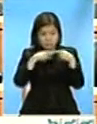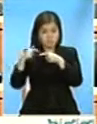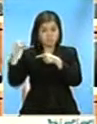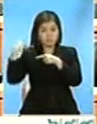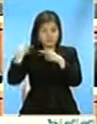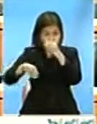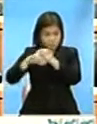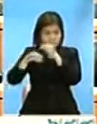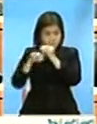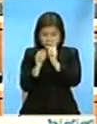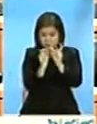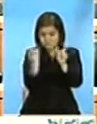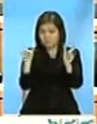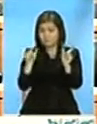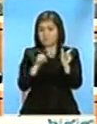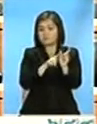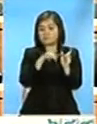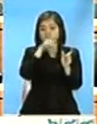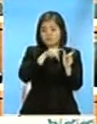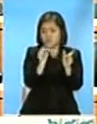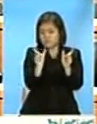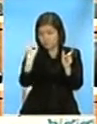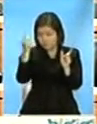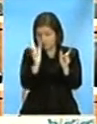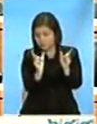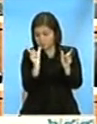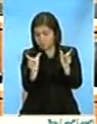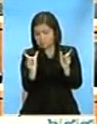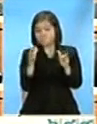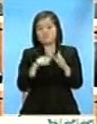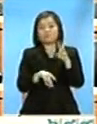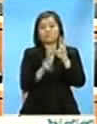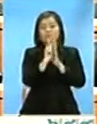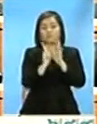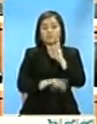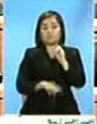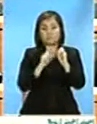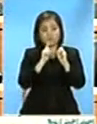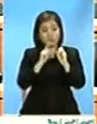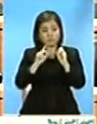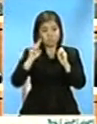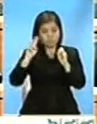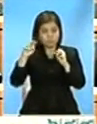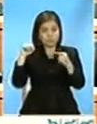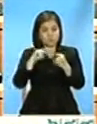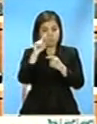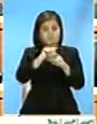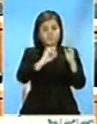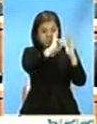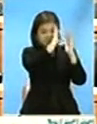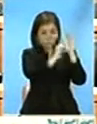เพิ่มเติมขึ้นมาและที่มีอยู่เพราะมันเกี่ยวเนื่องกันมาตรา112ครับการเลือกตั้งสมาชิกวุฒิสภาให้ใช้เขตจังหวัดเป็นเ